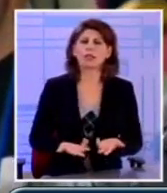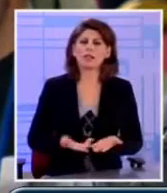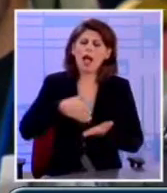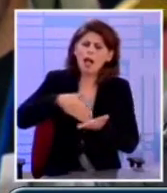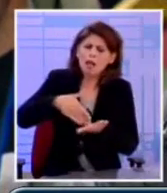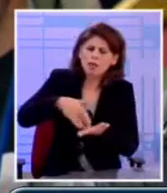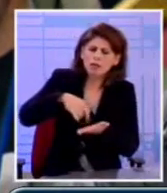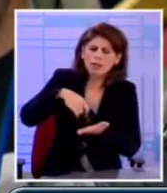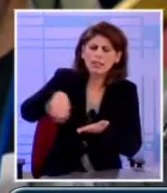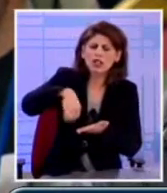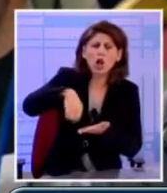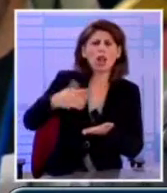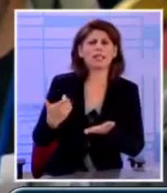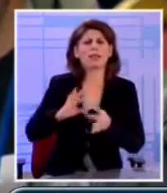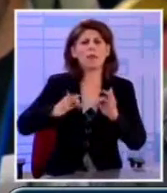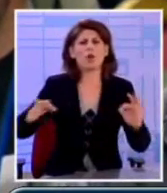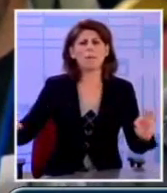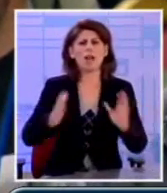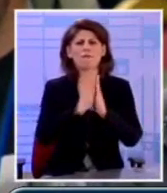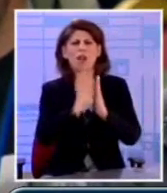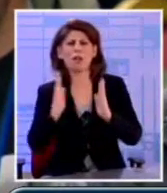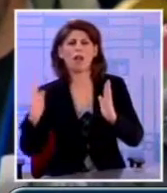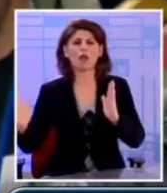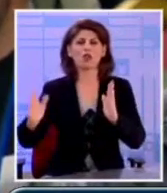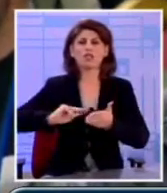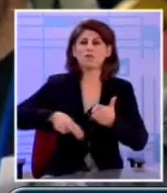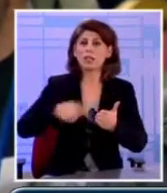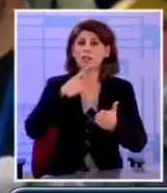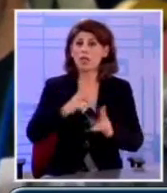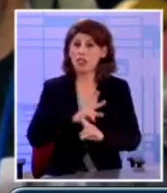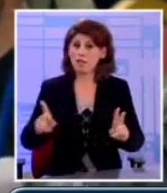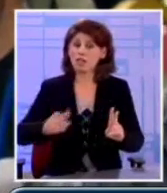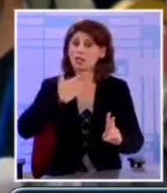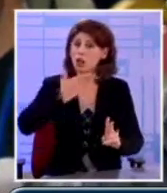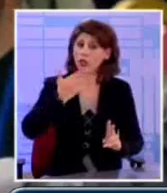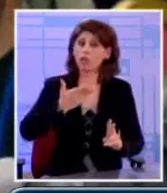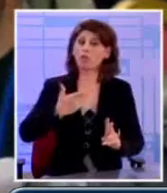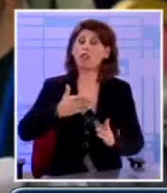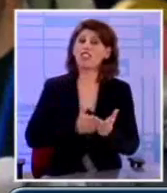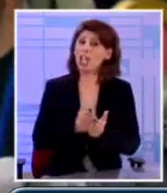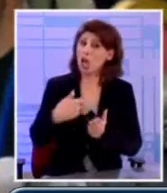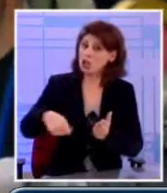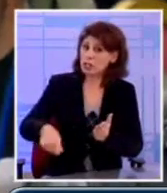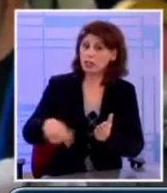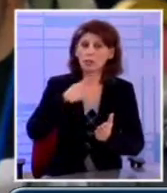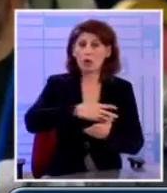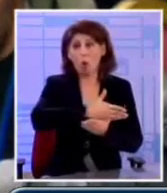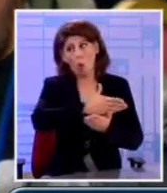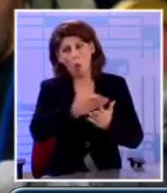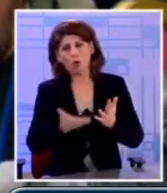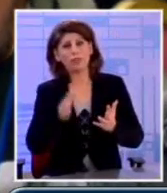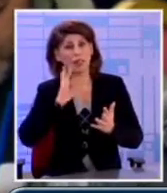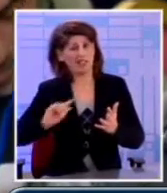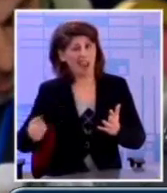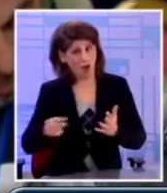είπατε, φακέλους, συμβάσεις. Μιλήσατε σήμερα για διαφάνεια, λογοδοσία, απόδοση δικαιοσύνης. Άρα λοιπόν τους